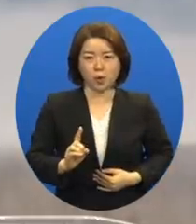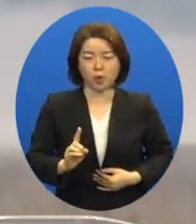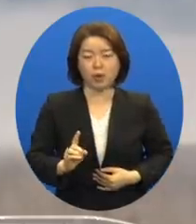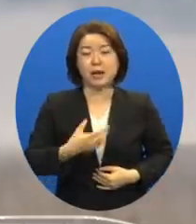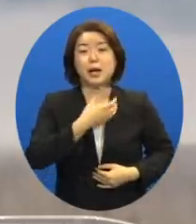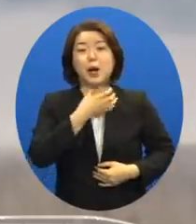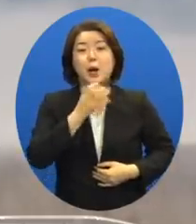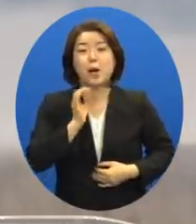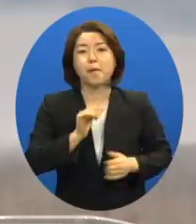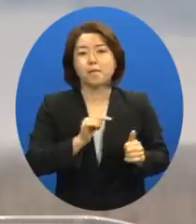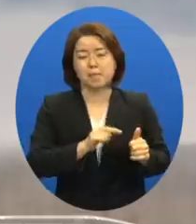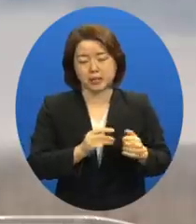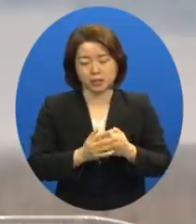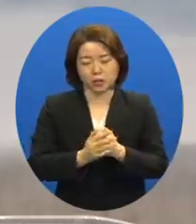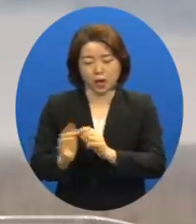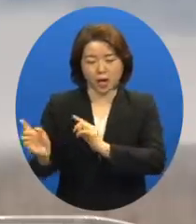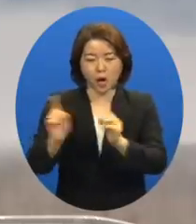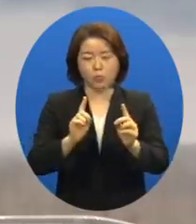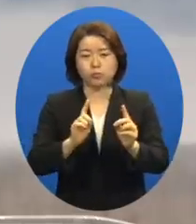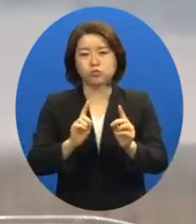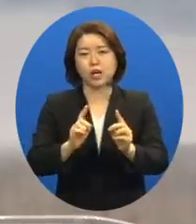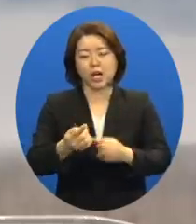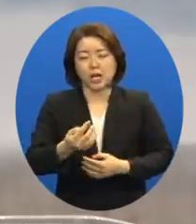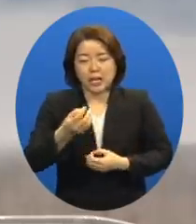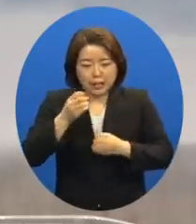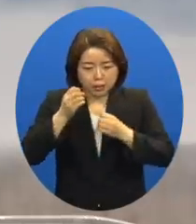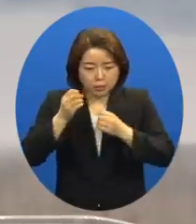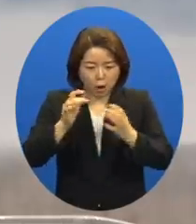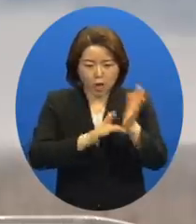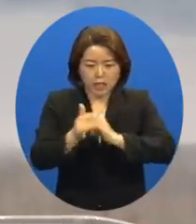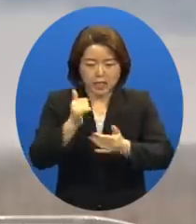주님을 전하는 증인이 되었다는 것입니다.